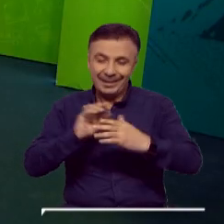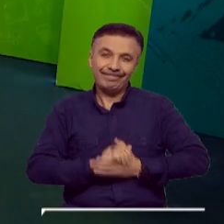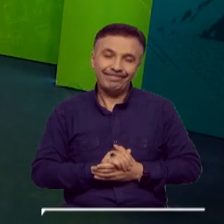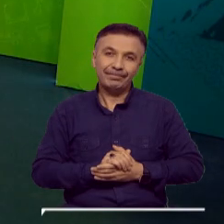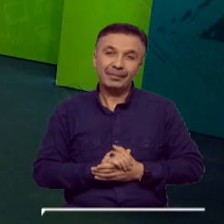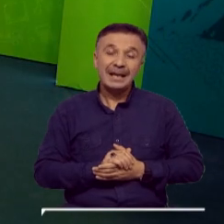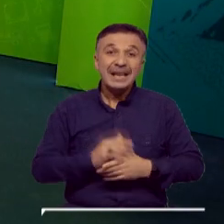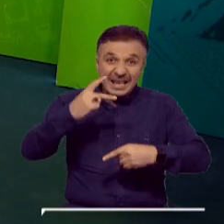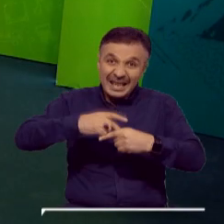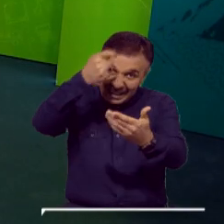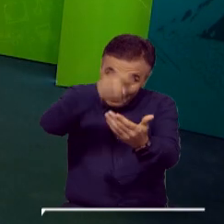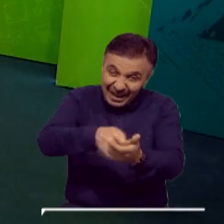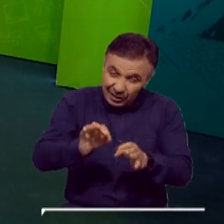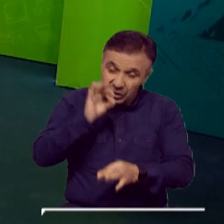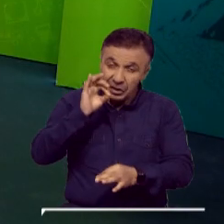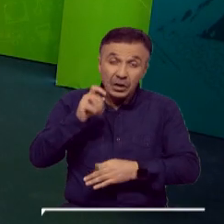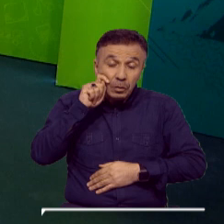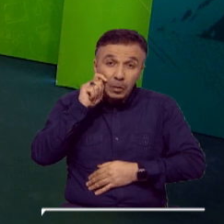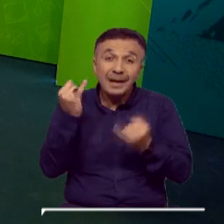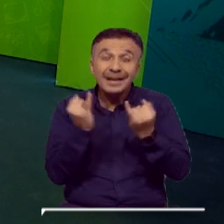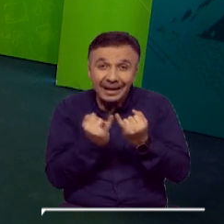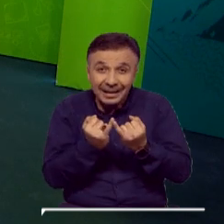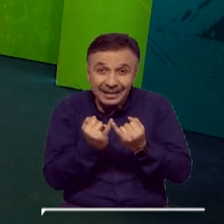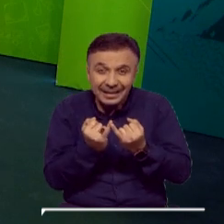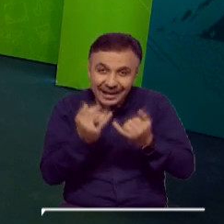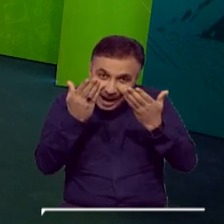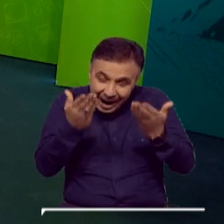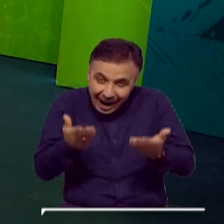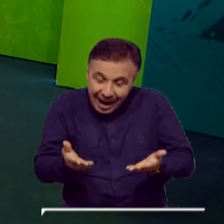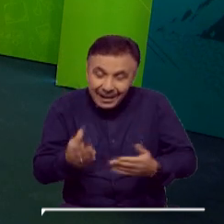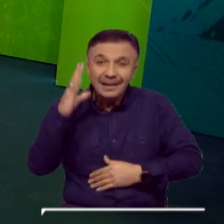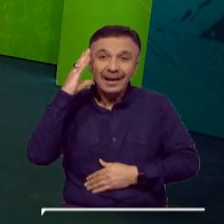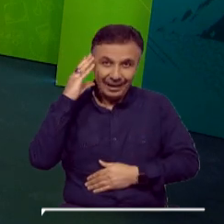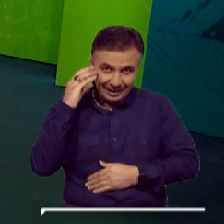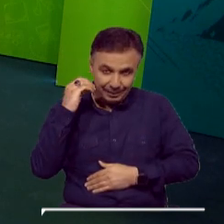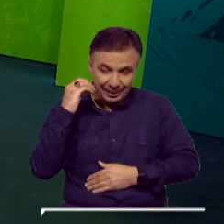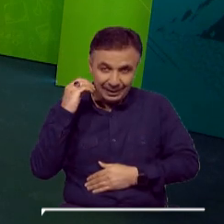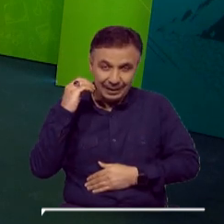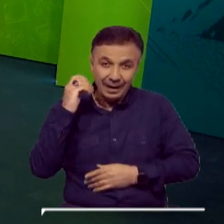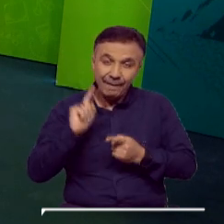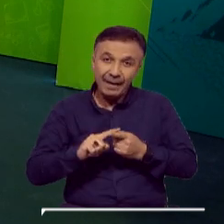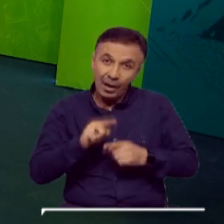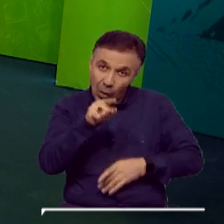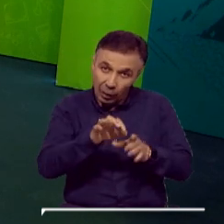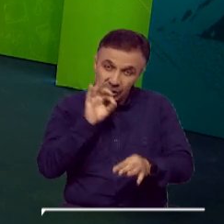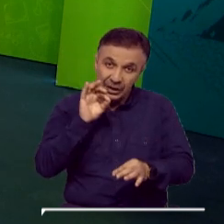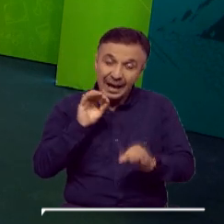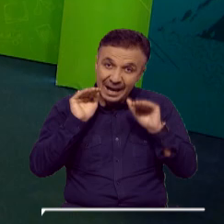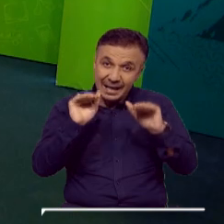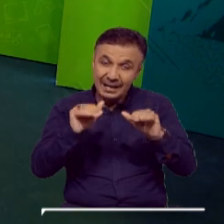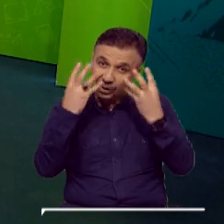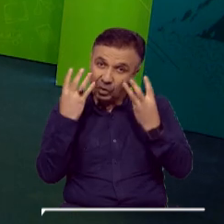Zekat veren kişi, Müslüman kardeşinin halini anlamanın ve ona destek olmanın